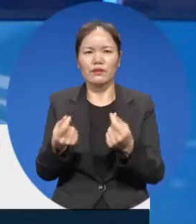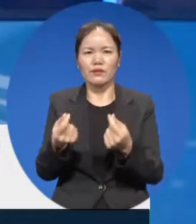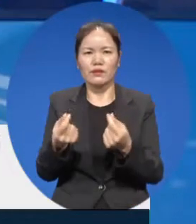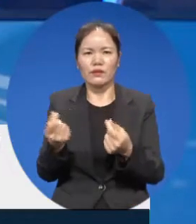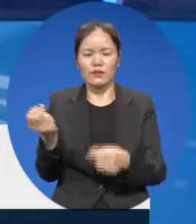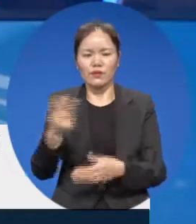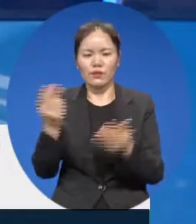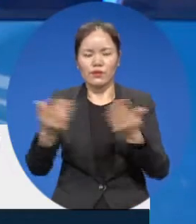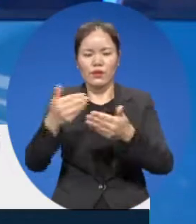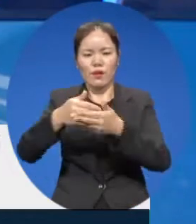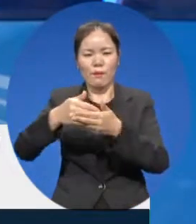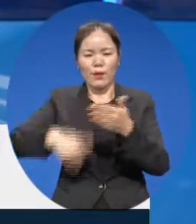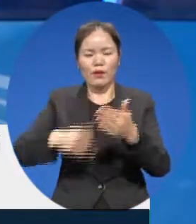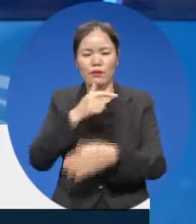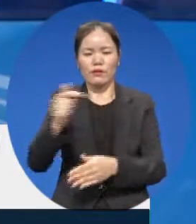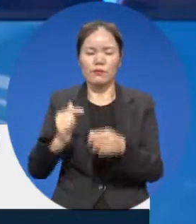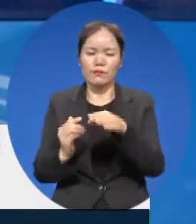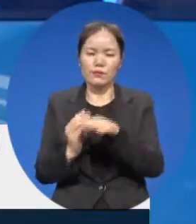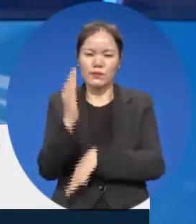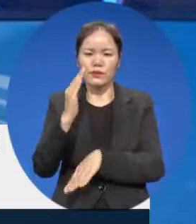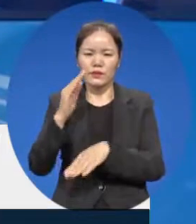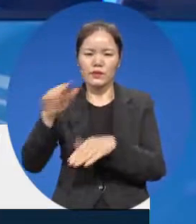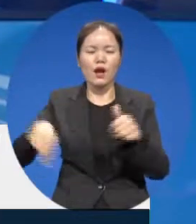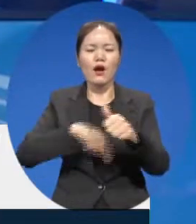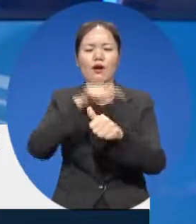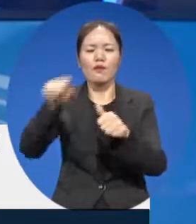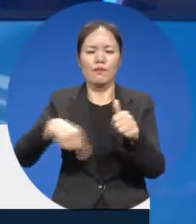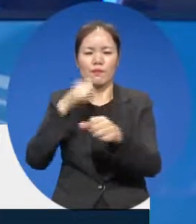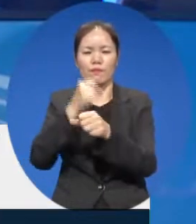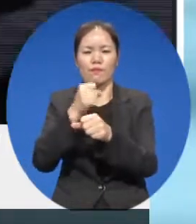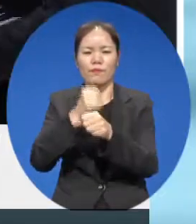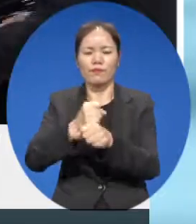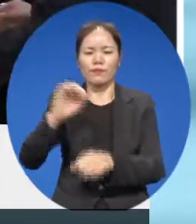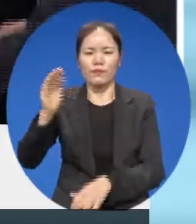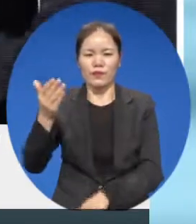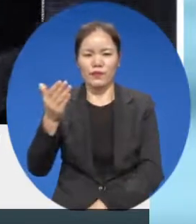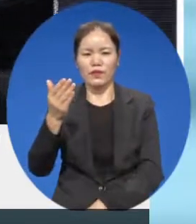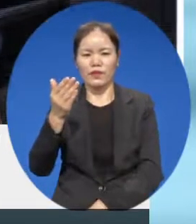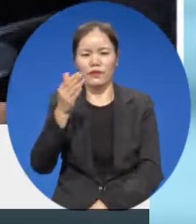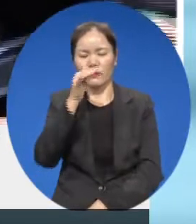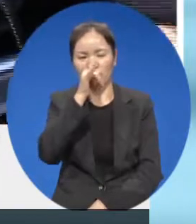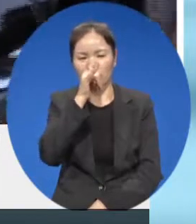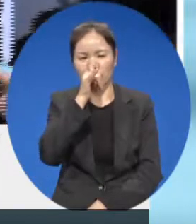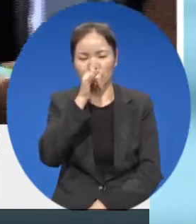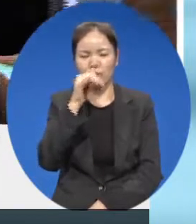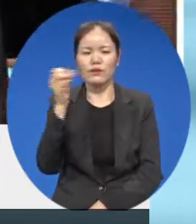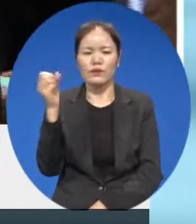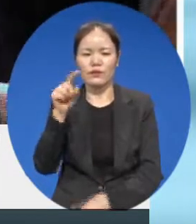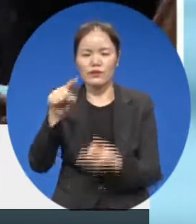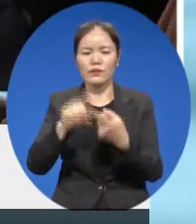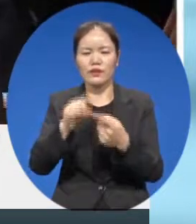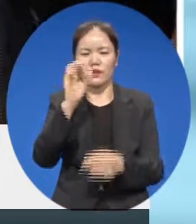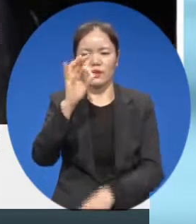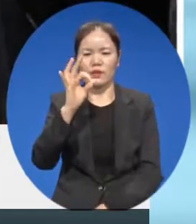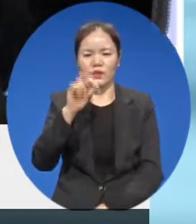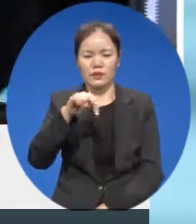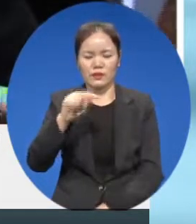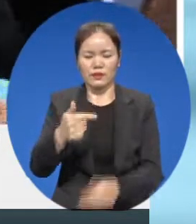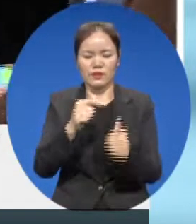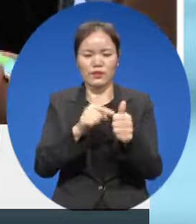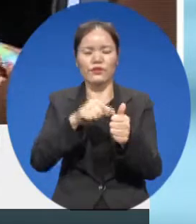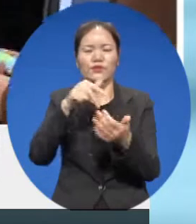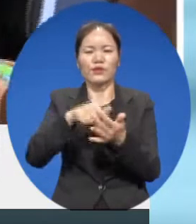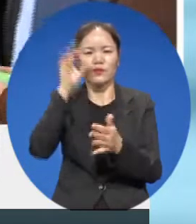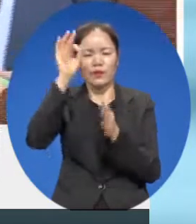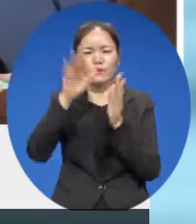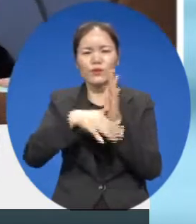직무 배제 란 게 너무 지나친 게 아니냐 이런 여론이 형성될 수 있는 그런 어떤 분위기가 형성 됐다는 점 이런 점에서는 총장에게 긍정적인 어떤